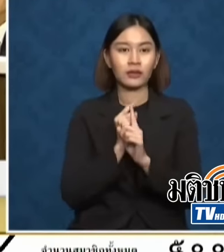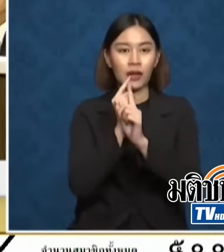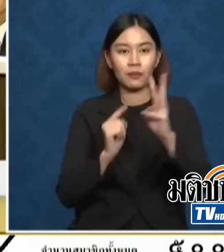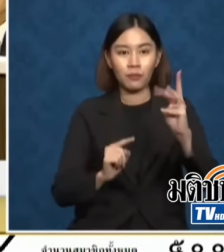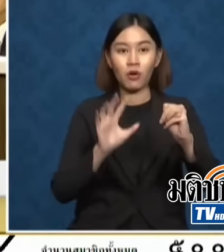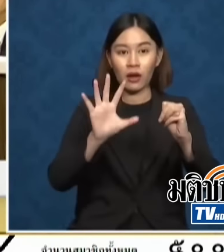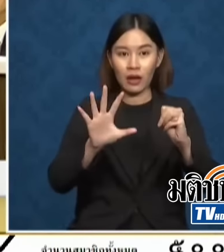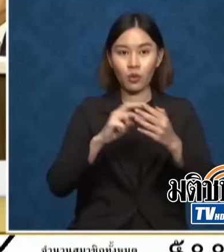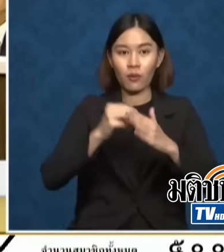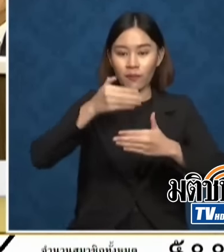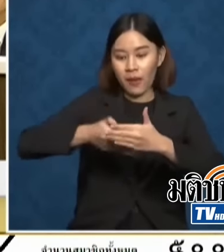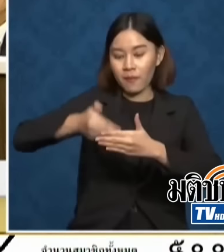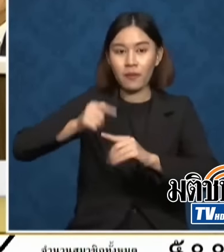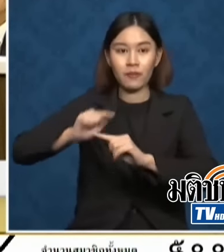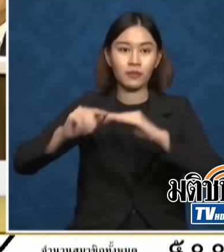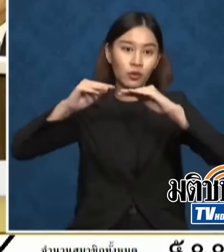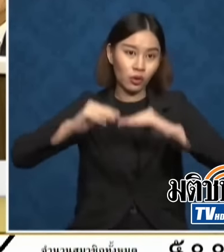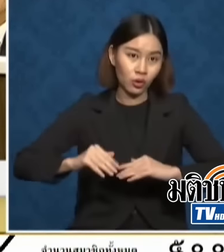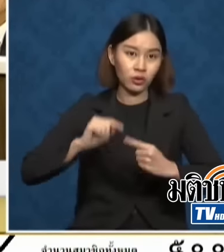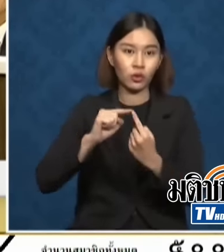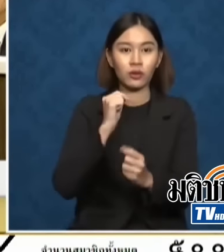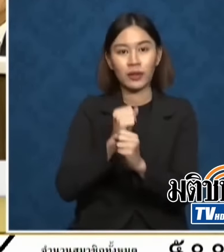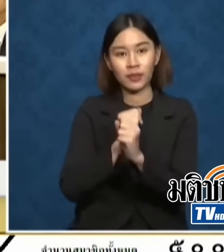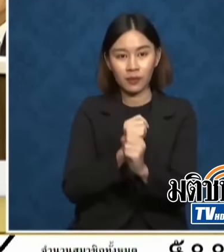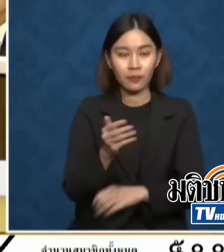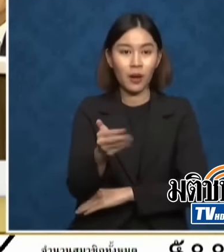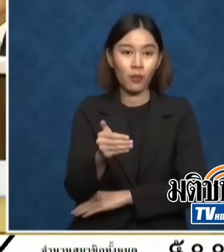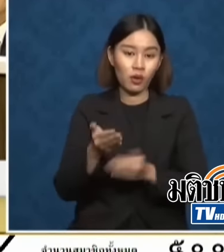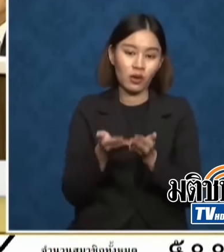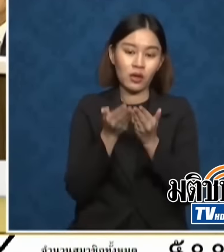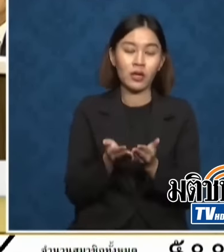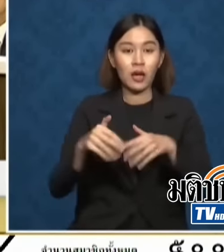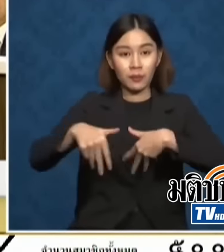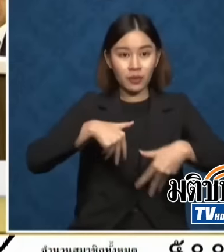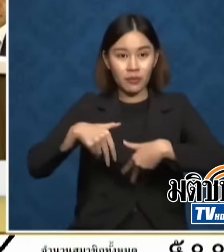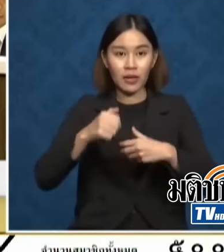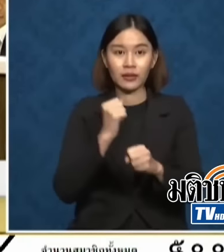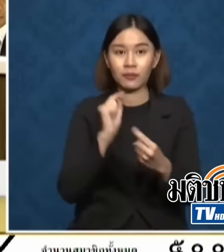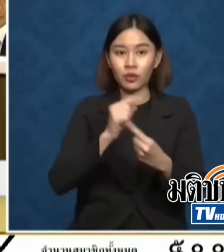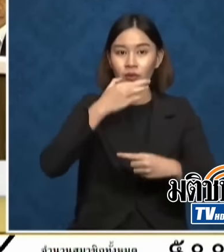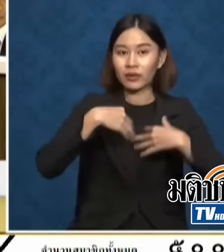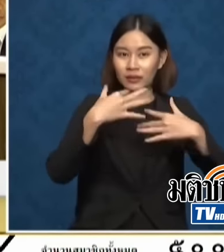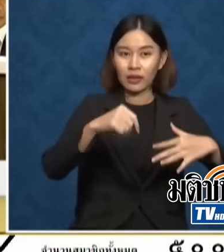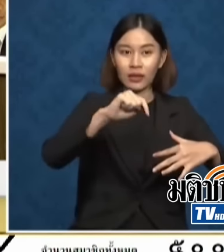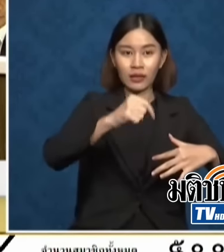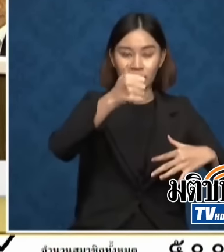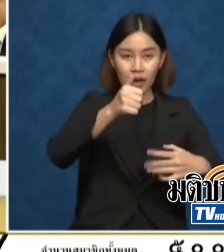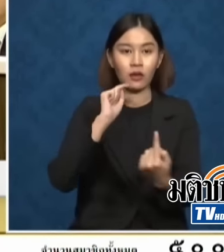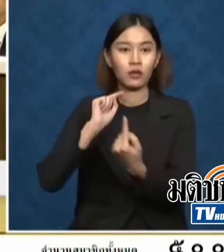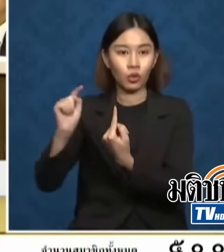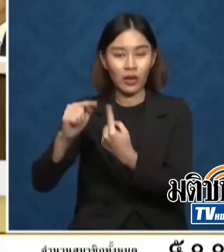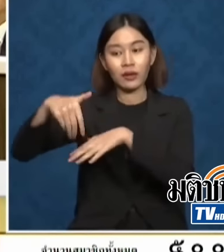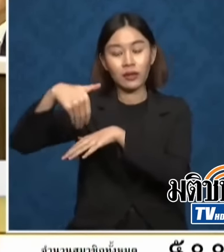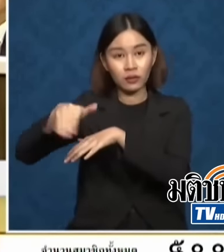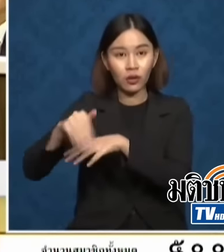5ลดข้อจำกัดด้านพื้นที่ในการทำประมงพื้นบ้านให้ทำได้ทั้งในเขตชายฝั่งและครอบคลุมน